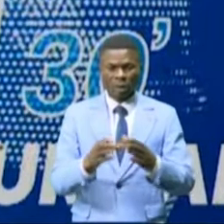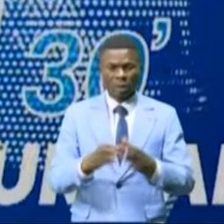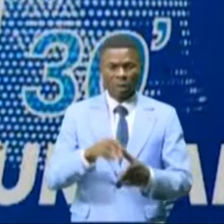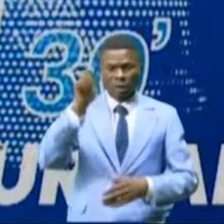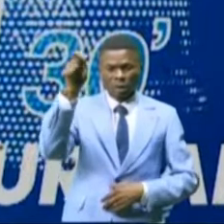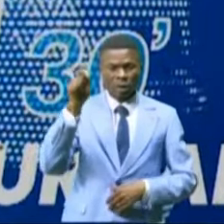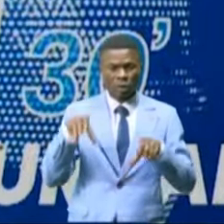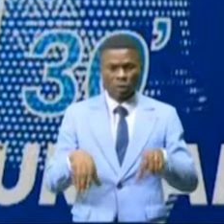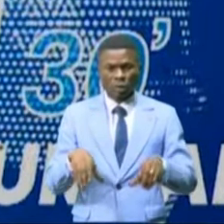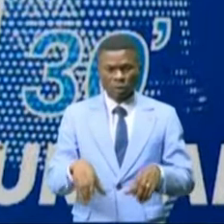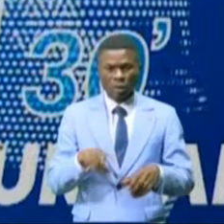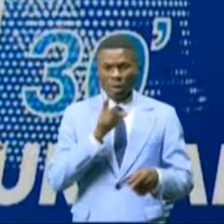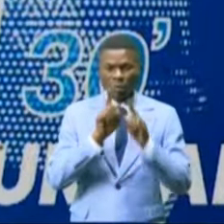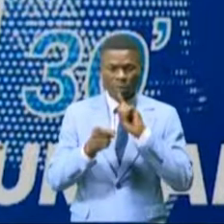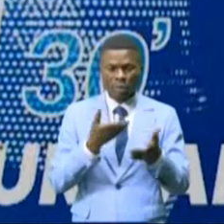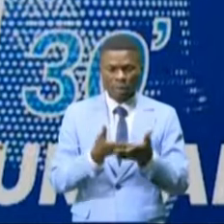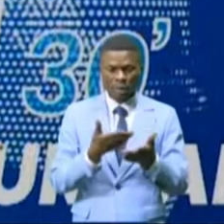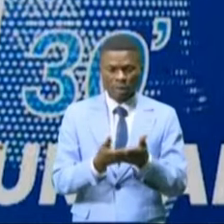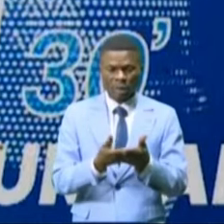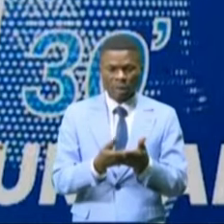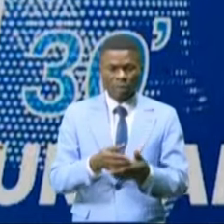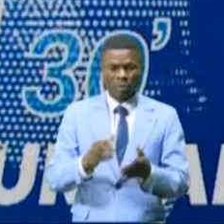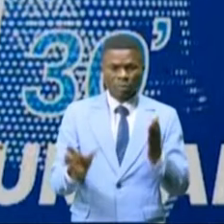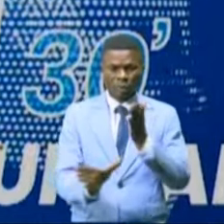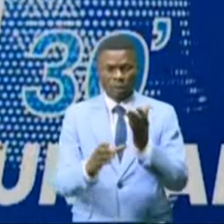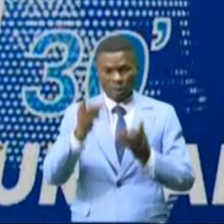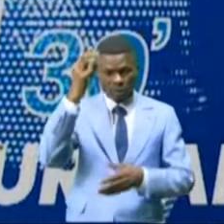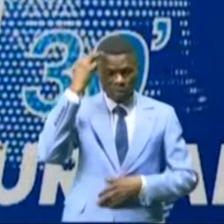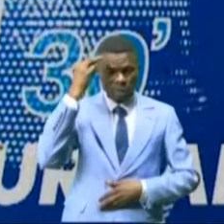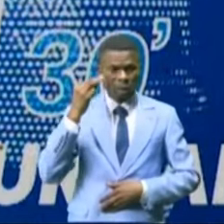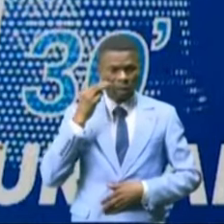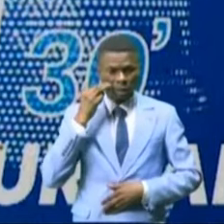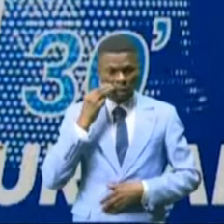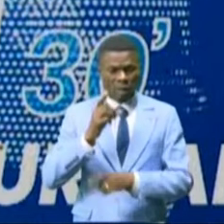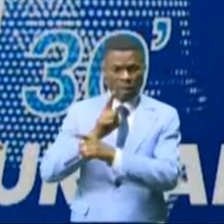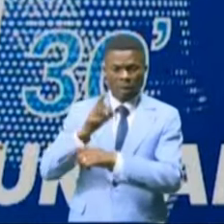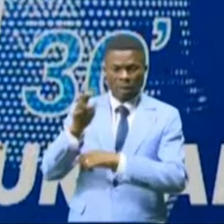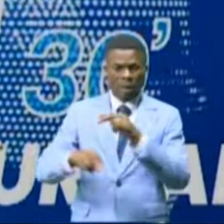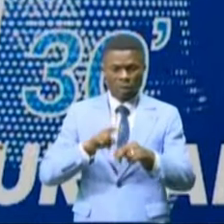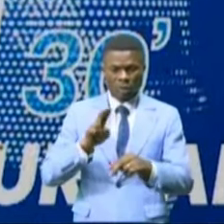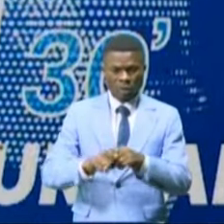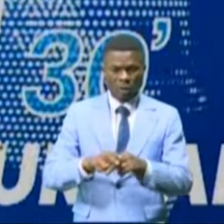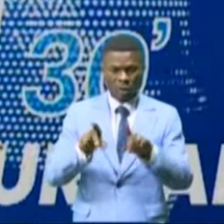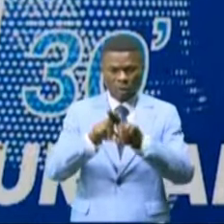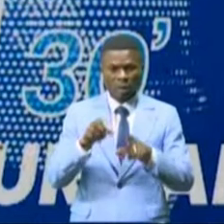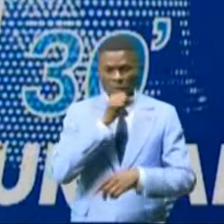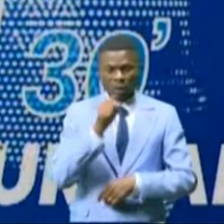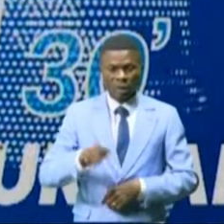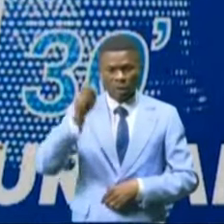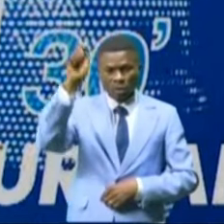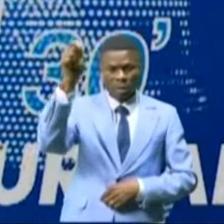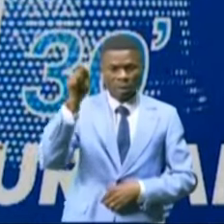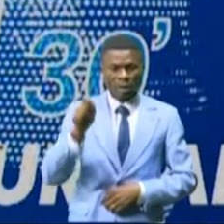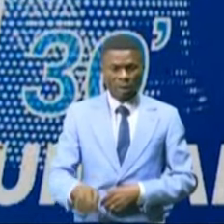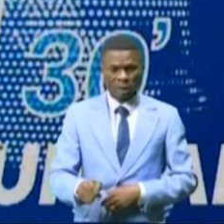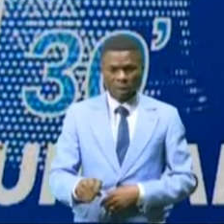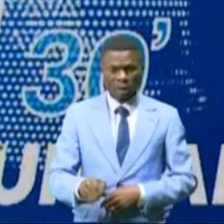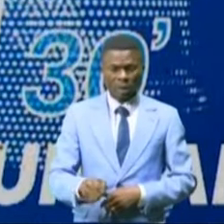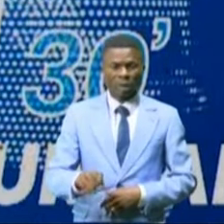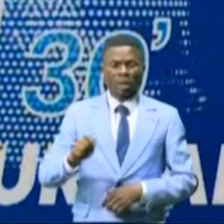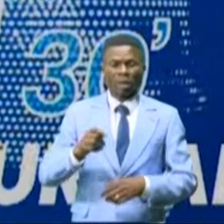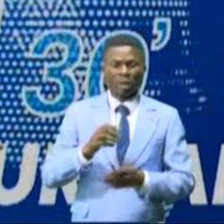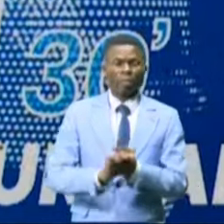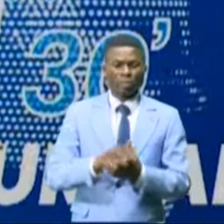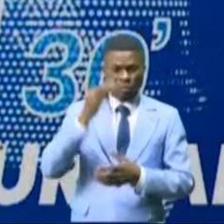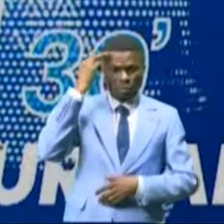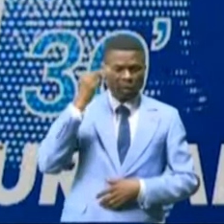FARDC étaient au centre de l'entretien que le vice-premier ministre, ministre de la Défense nationale et des anciens combattants